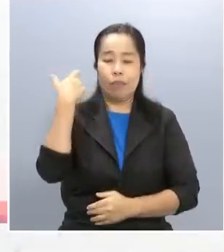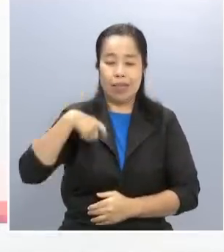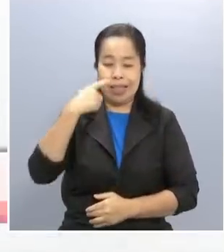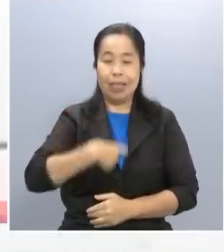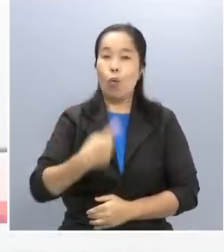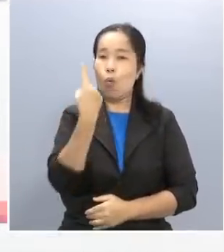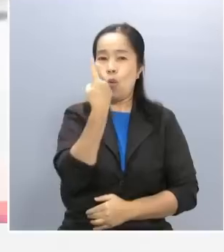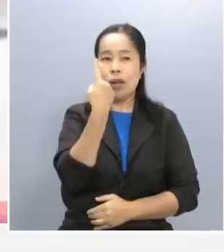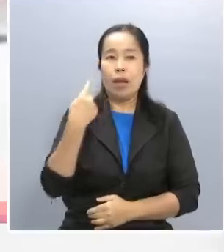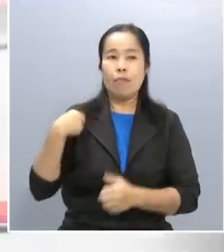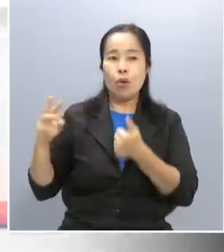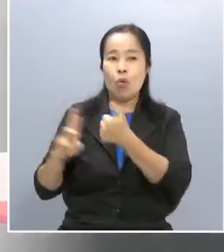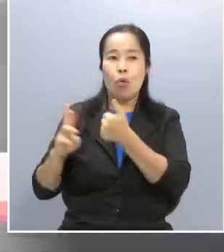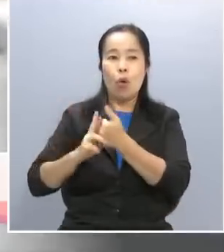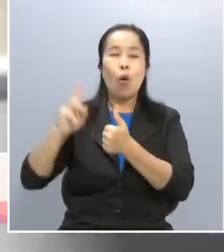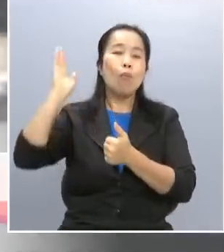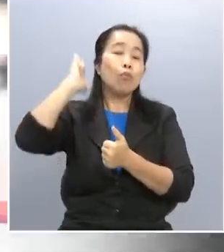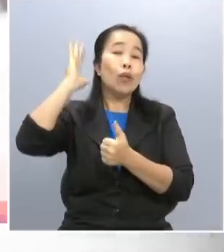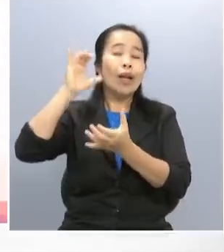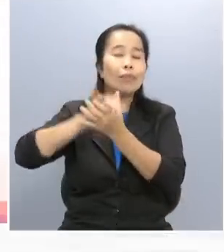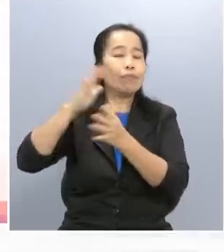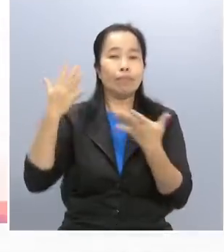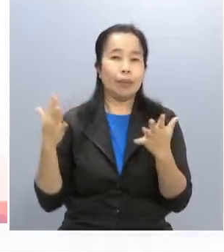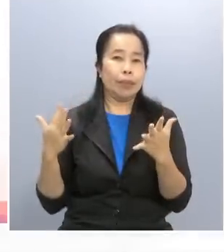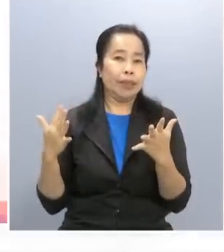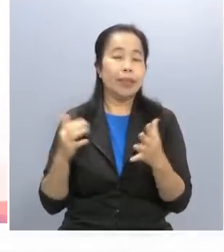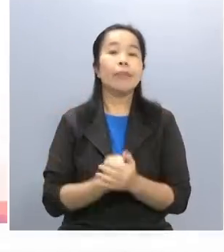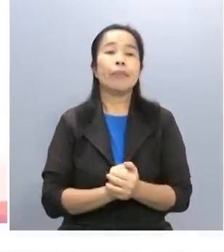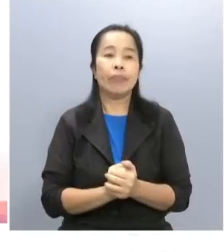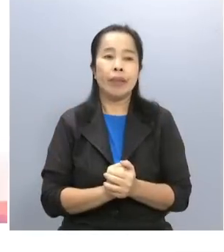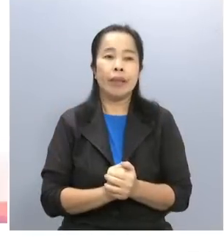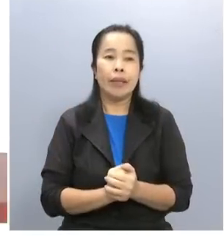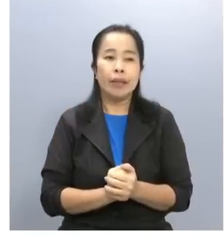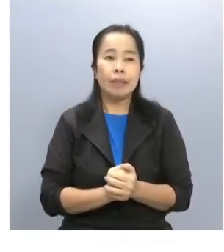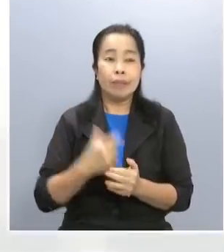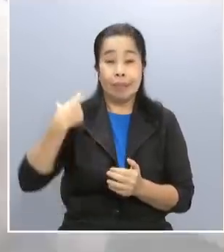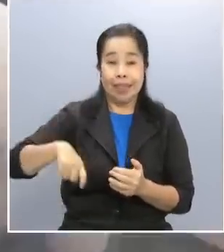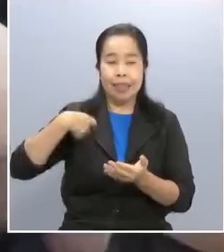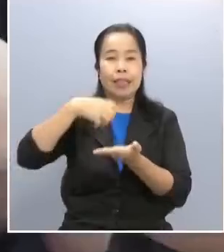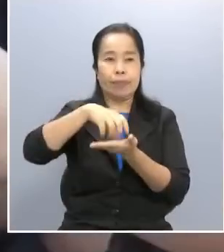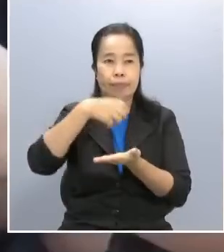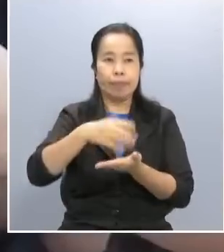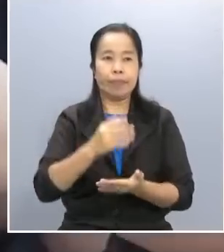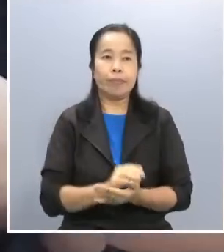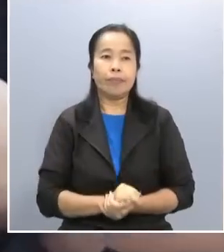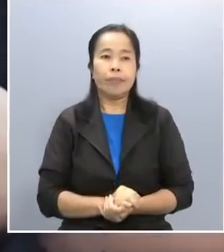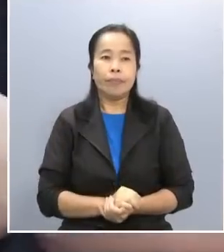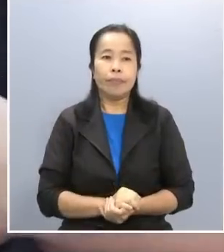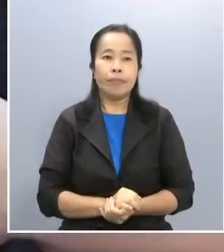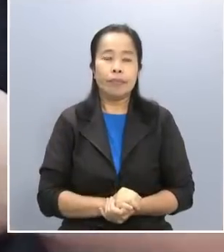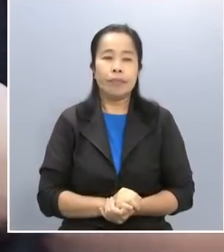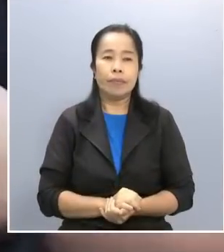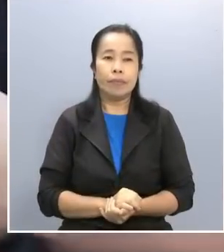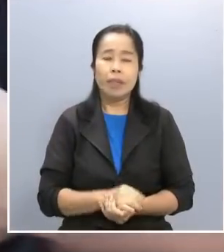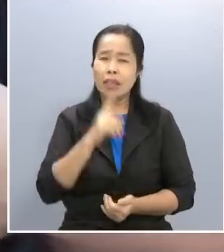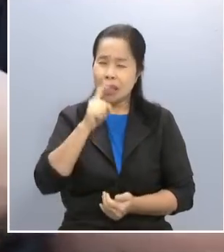ได้มีรองออฟอดีตสามีตำรวจมาพบด้วยลองฟังเสียงทนายความค่ะ เข้าไปแล้วคุณแอมรับสารภ